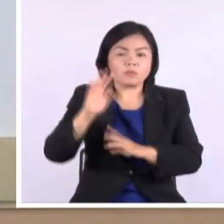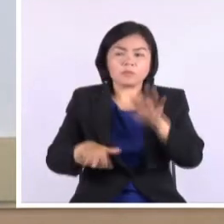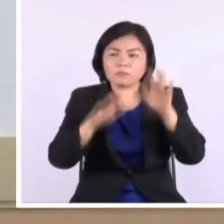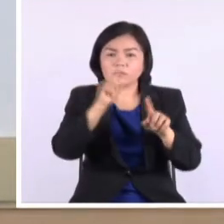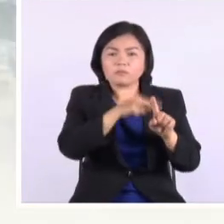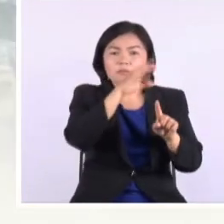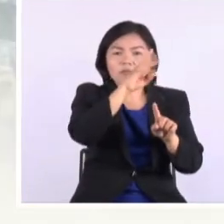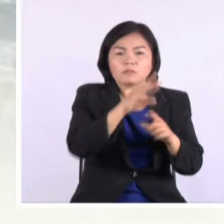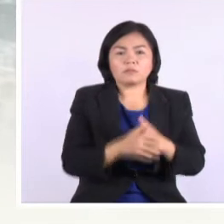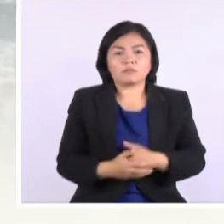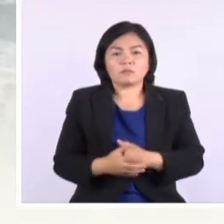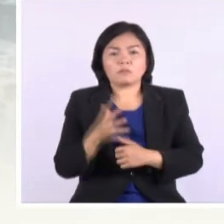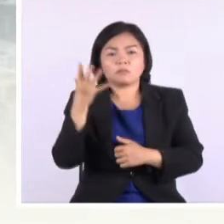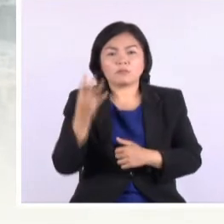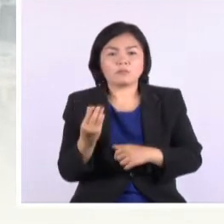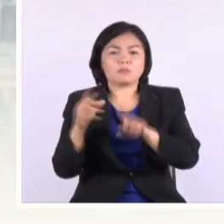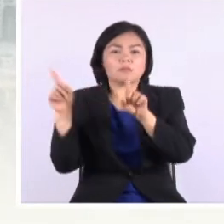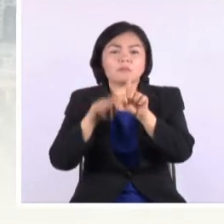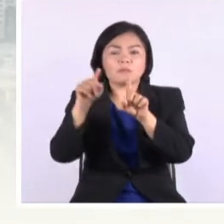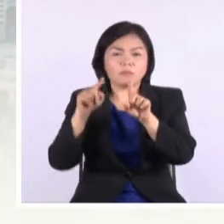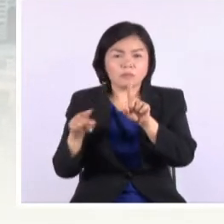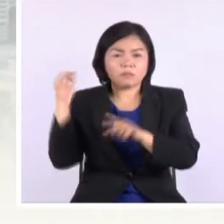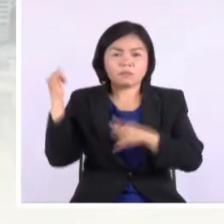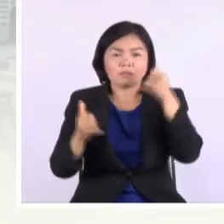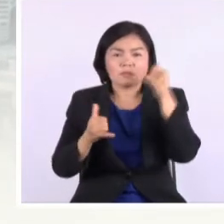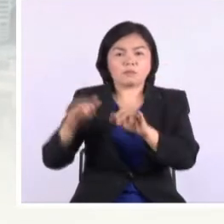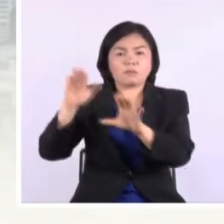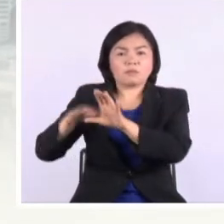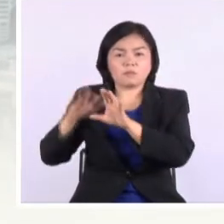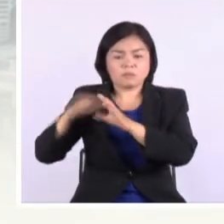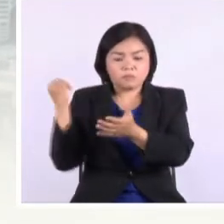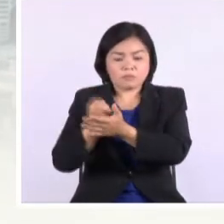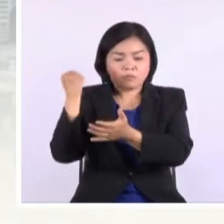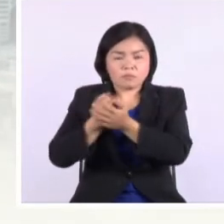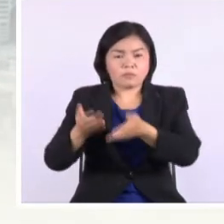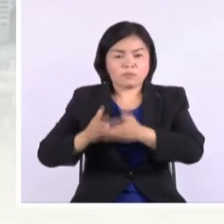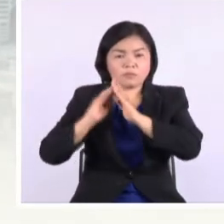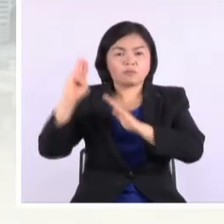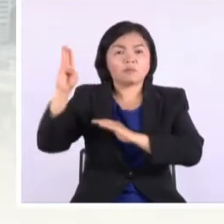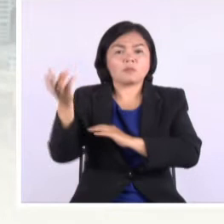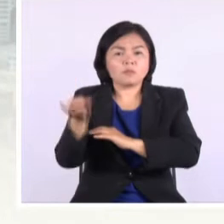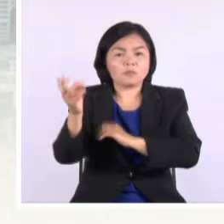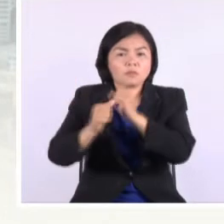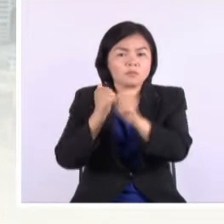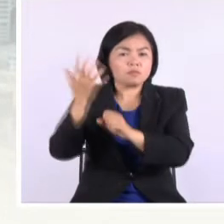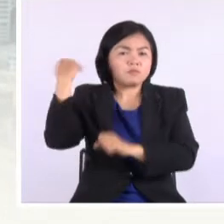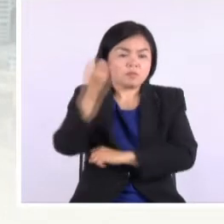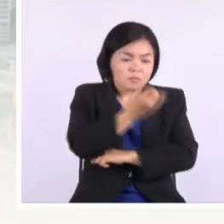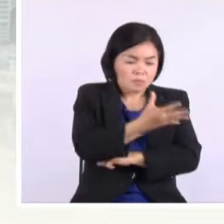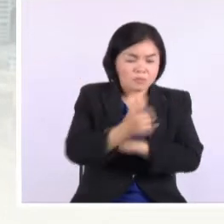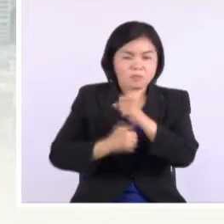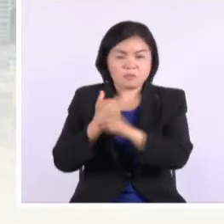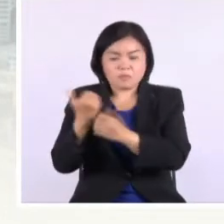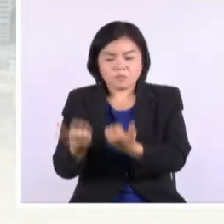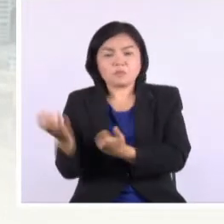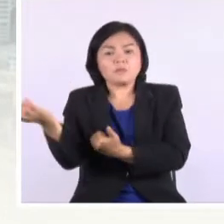มิถุนายนนะลดลง 1เปอร์เซ็นต์นะครับและลดและลดลงไป 12เปอร์เซ็นต์เมื่อเทียบกับช่วงเดียวกันของปีที่แล้วเนื่องจากยังมีความกังวลของ